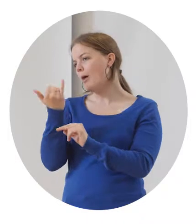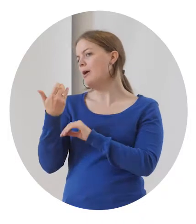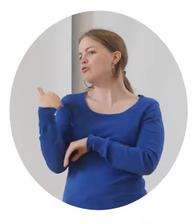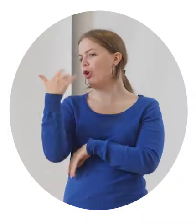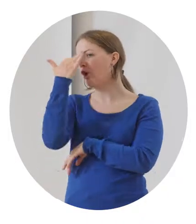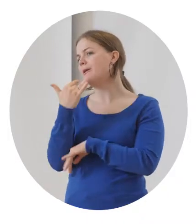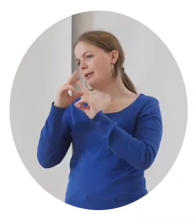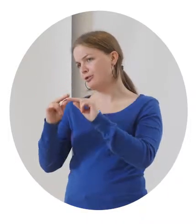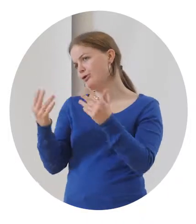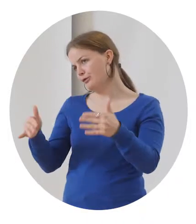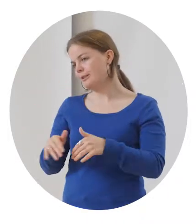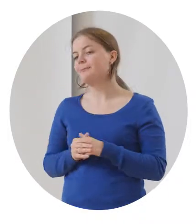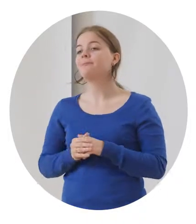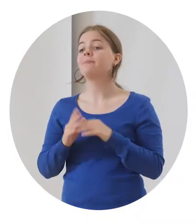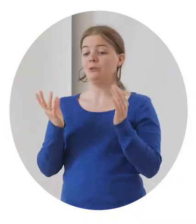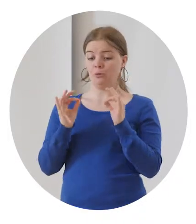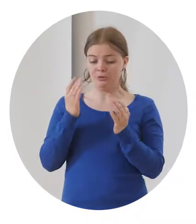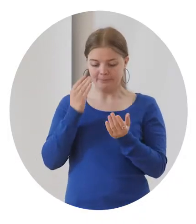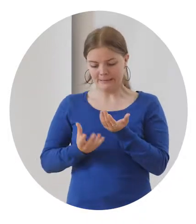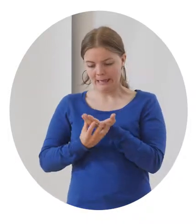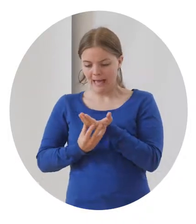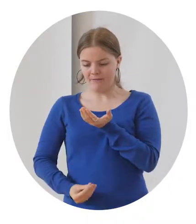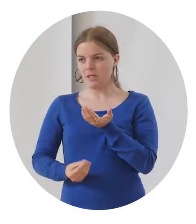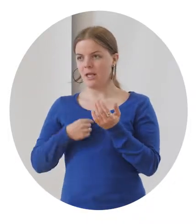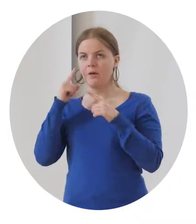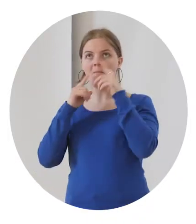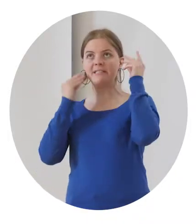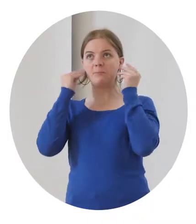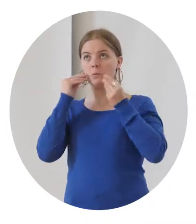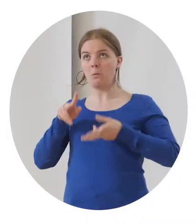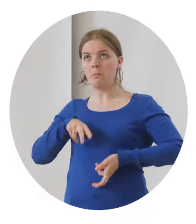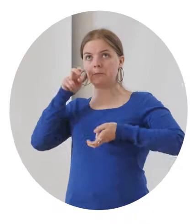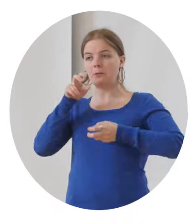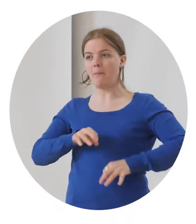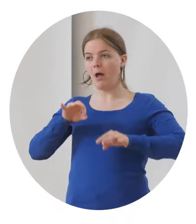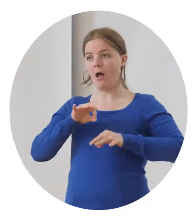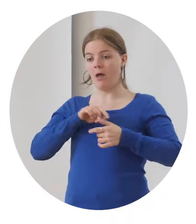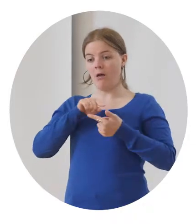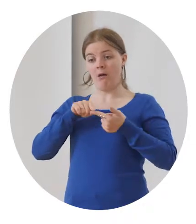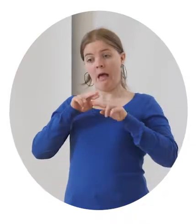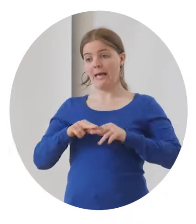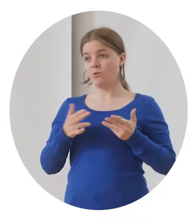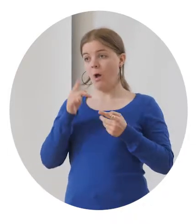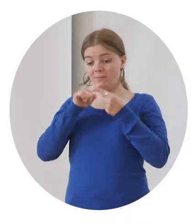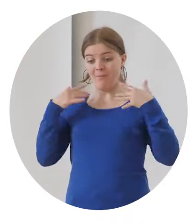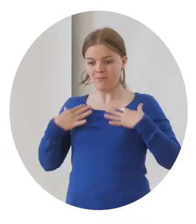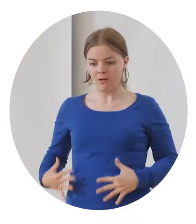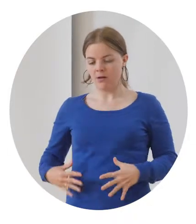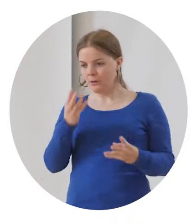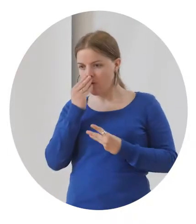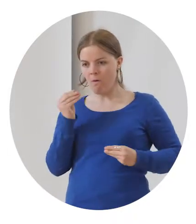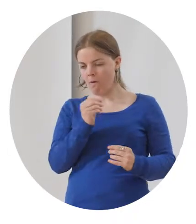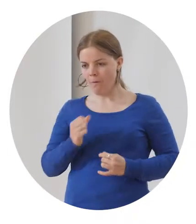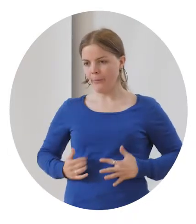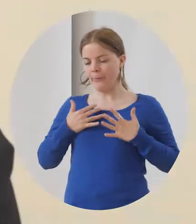l'heure. Mais effectivement, quand la gravité elle n'est pas perçue par le vestibule, il reste la proprioception. Donc justement, le petit